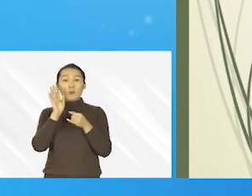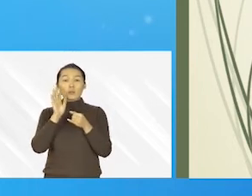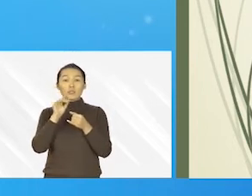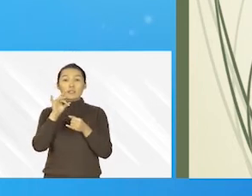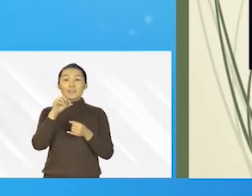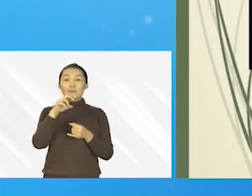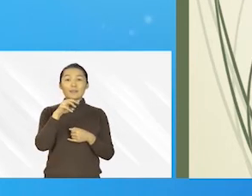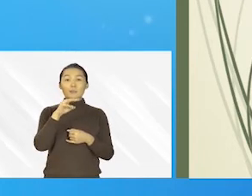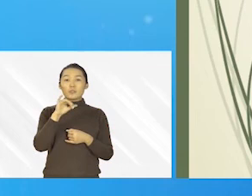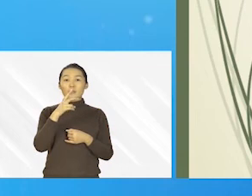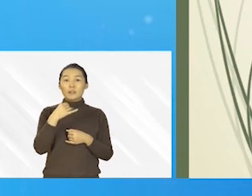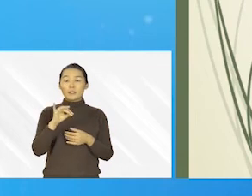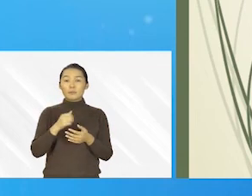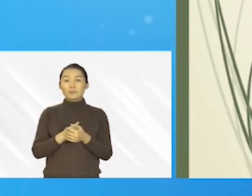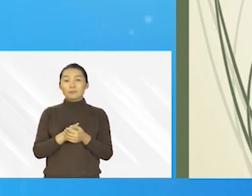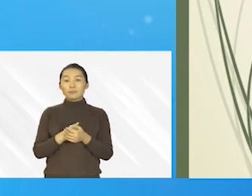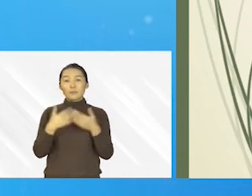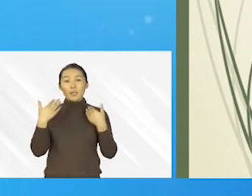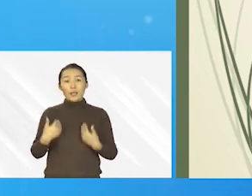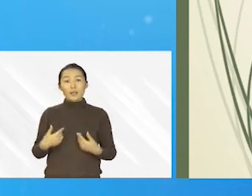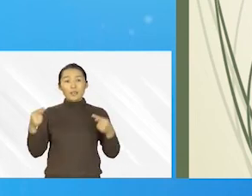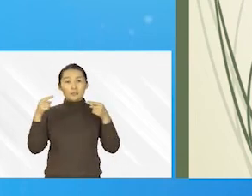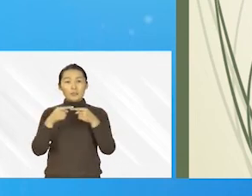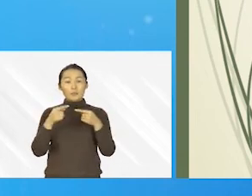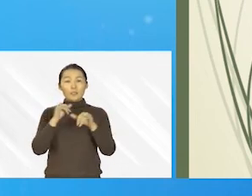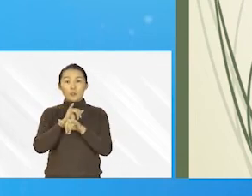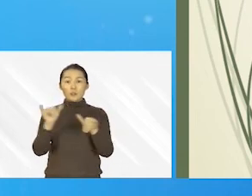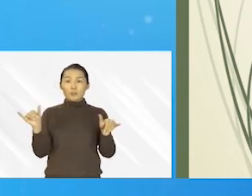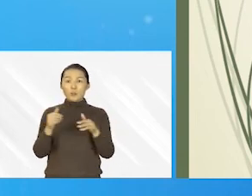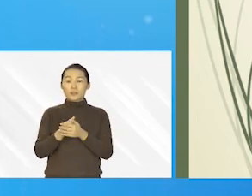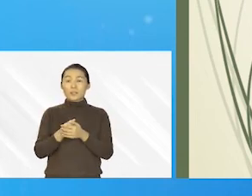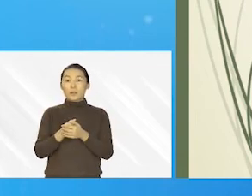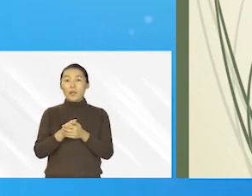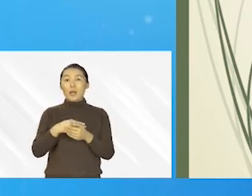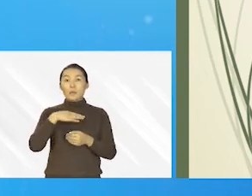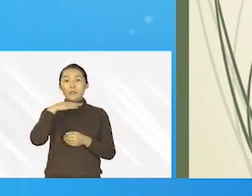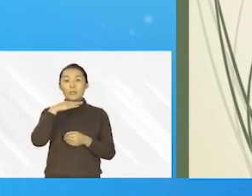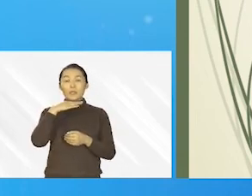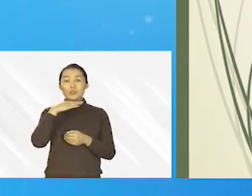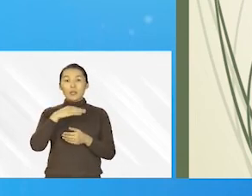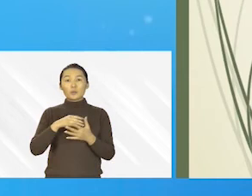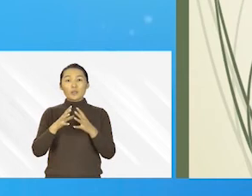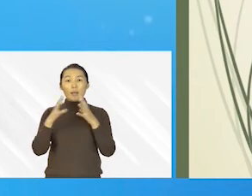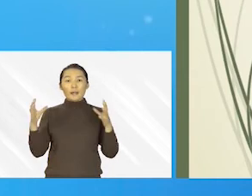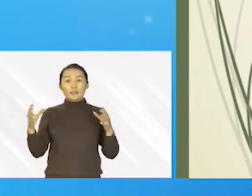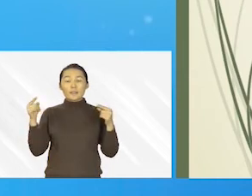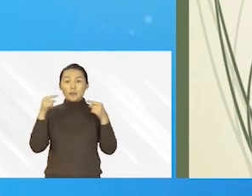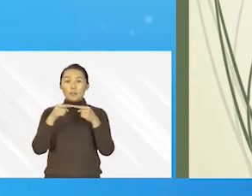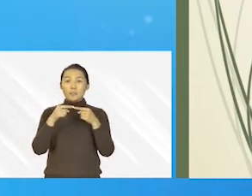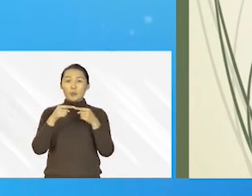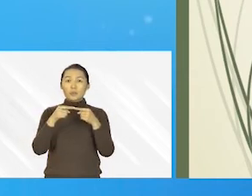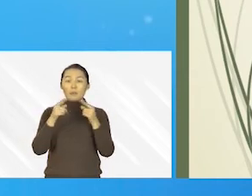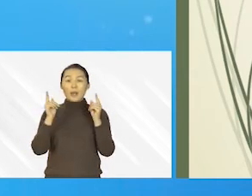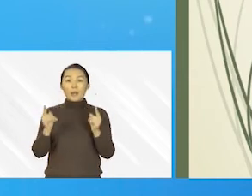рыб. Организмы с определенным ростом прекращают расти на определенном этапе